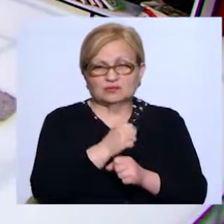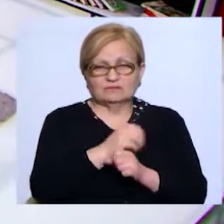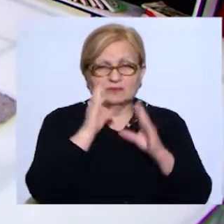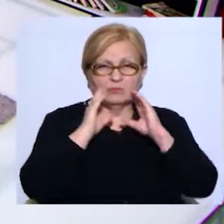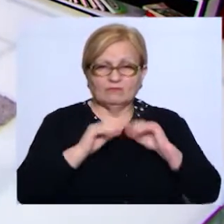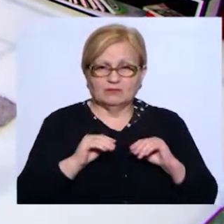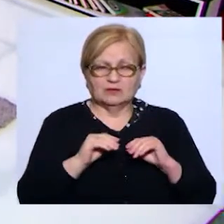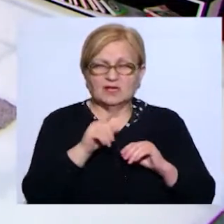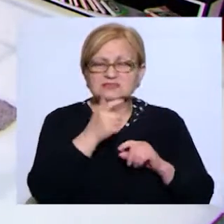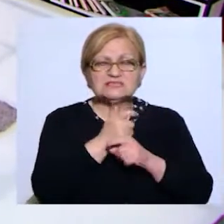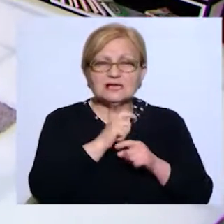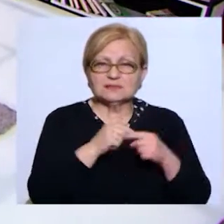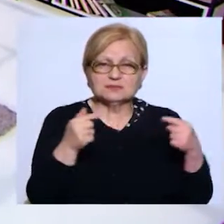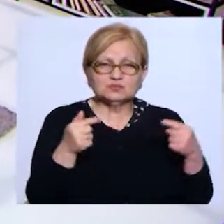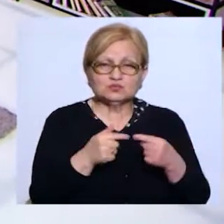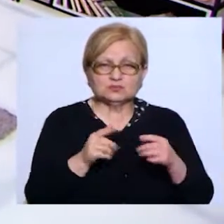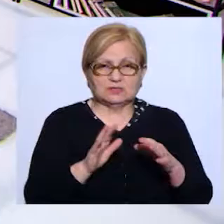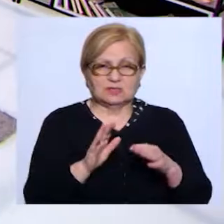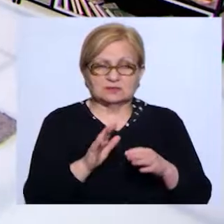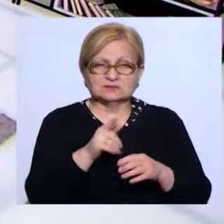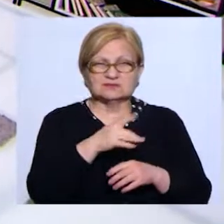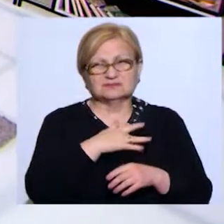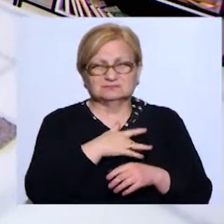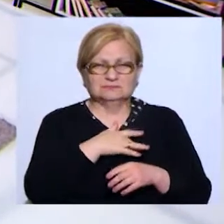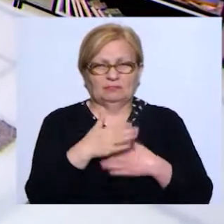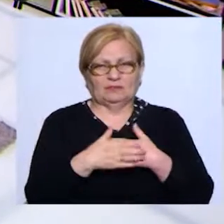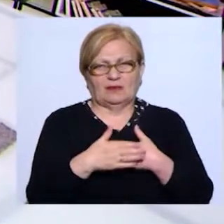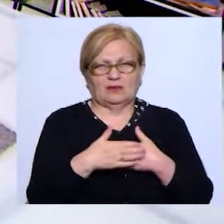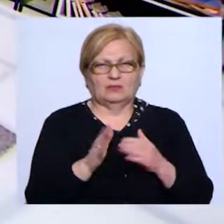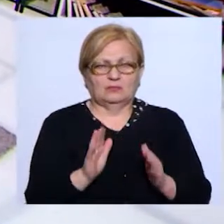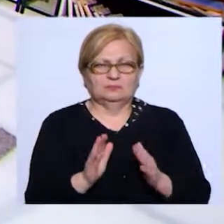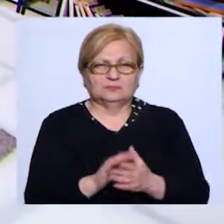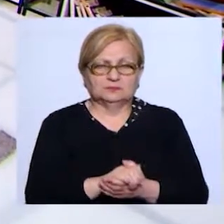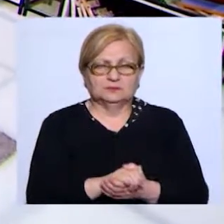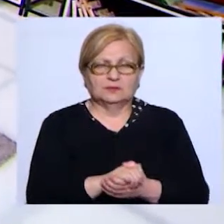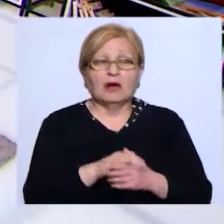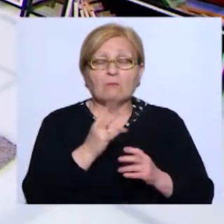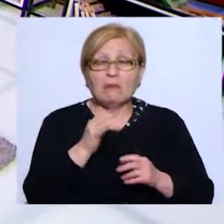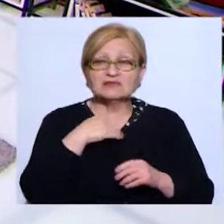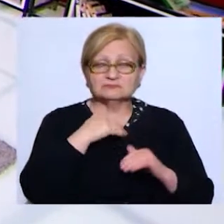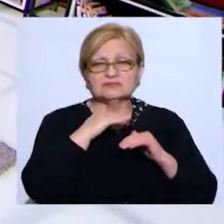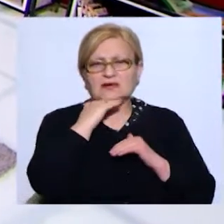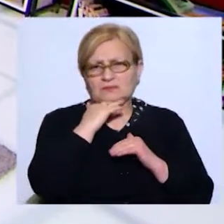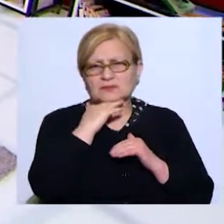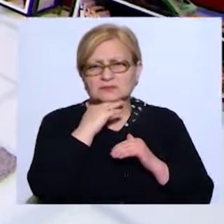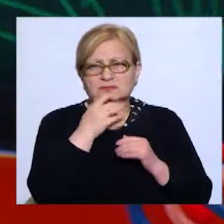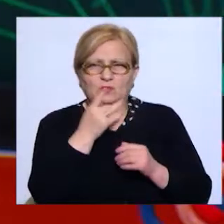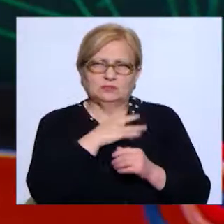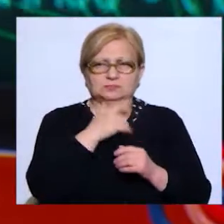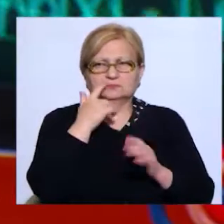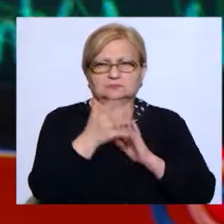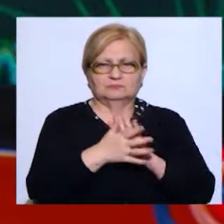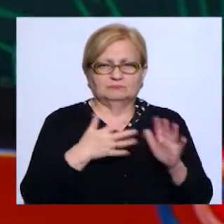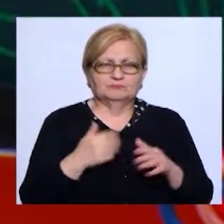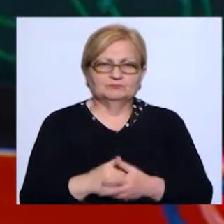არის ძალიან ზუსტი. მიახლოებით, თუმცა ეს ჩემთვის თქვათ, როგორც საკმარისია, აღწერა უფრო გრძელვადიანია,